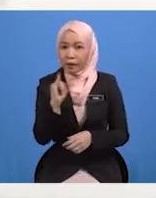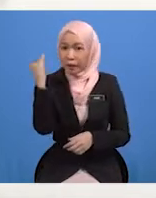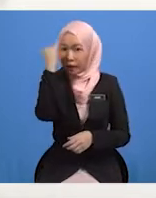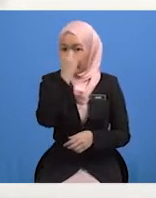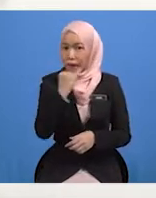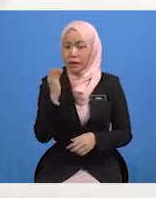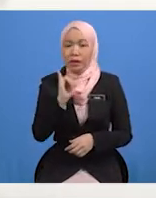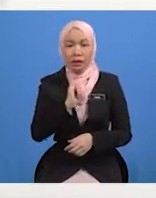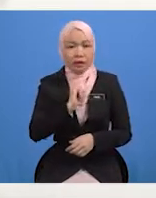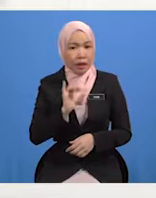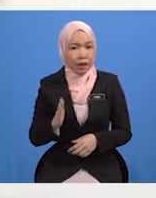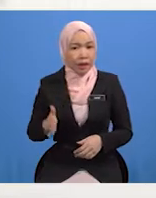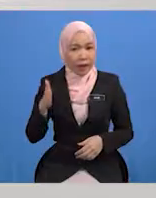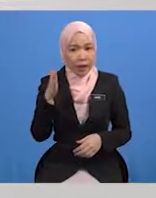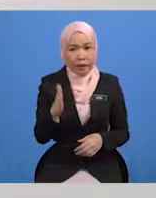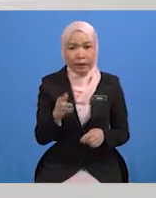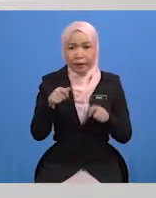tetap menunggu abang.